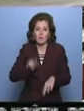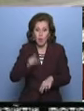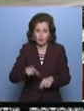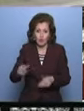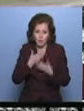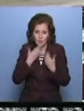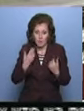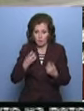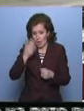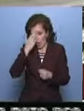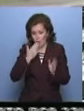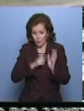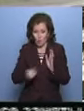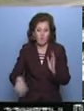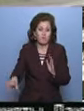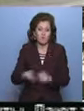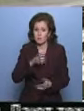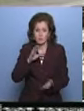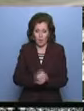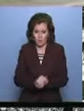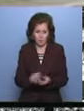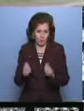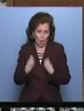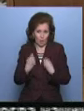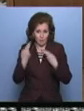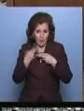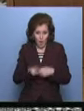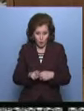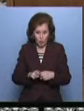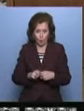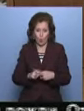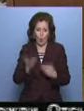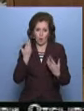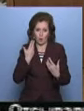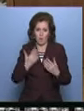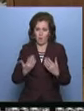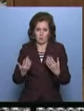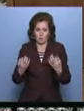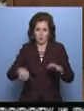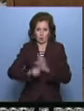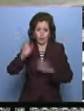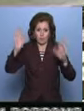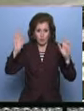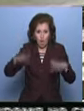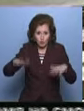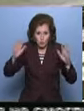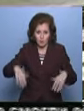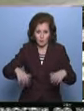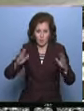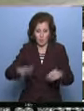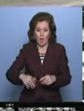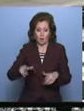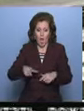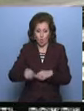на лето все заняты. И дают технику только тогда, когда уже начинаются дожди. И так получилось нынче, что отсыпали